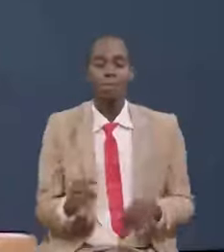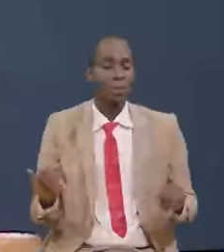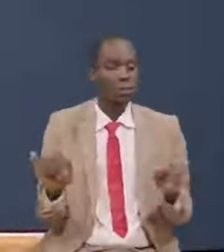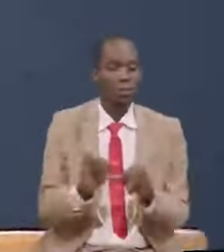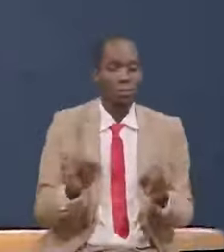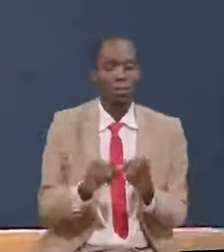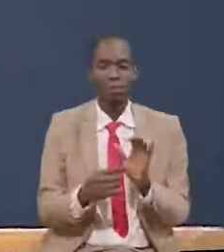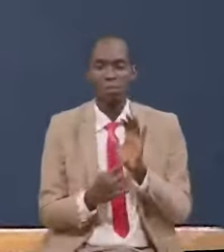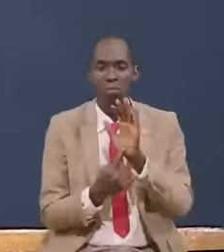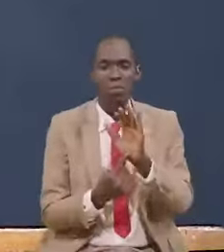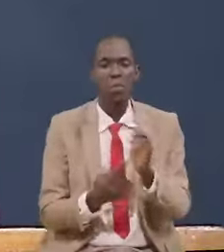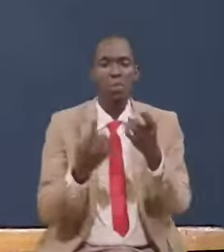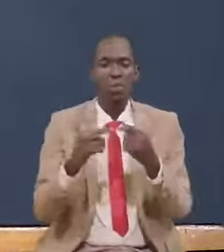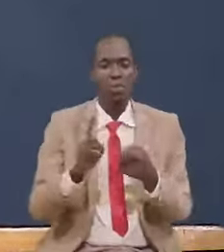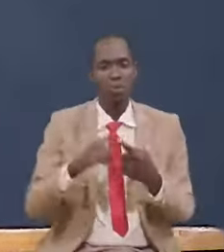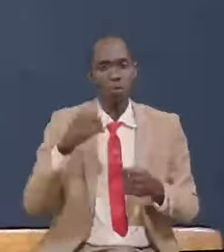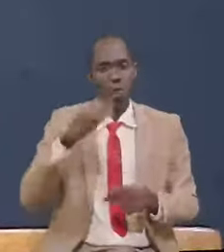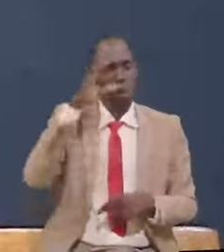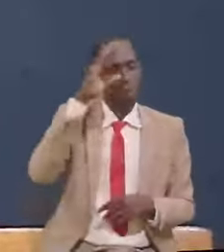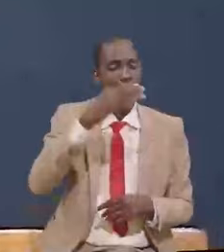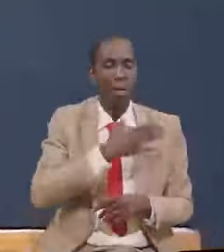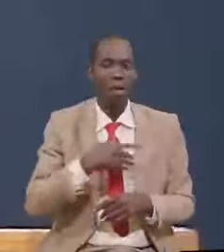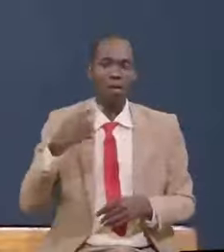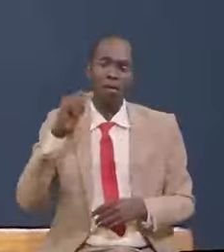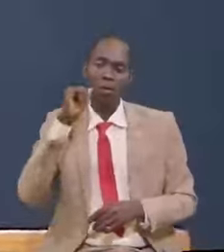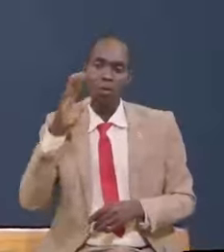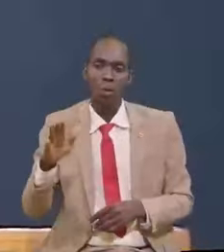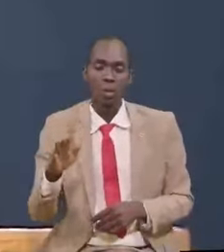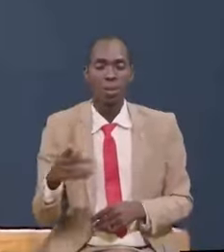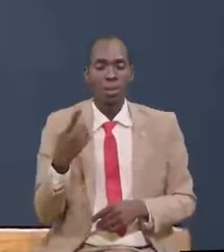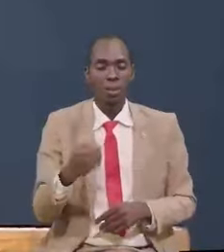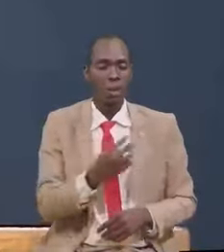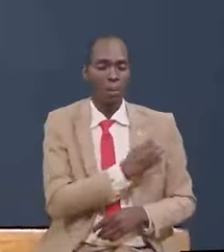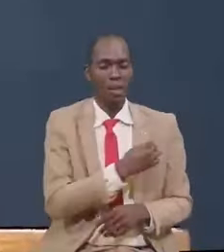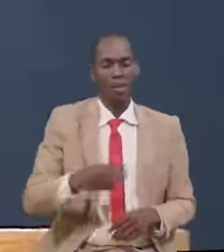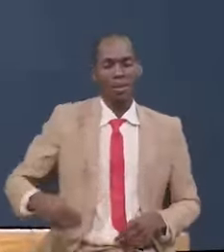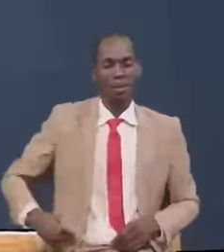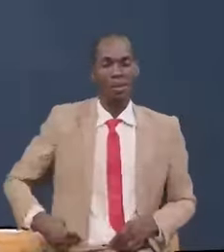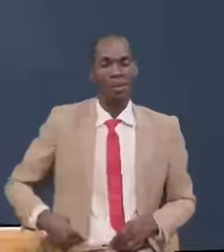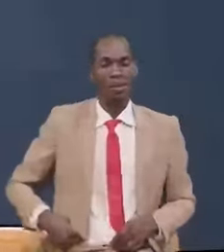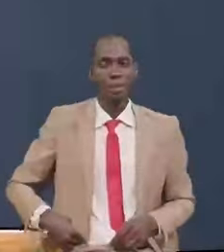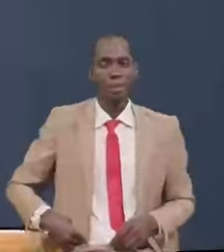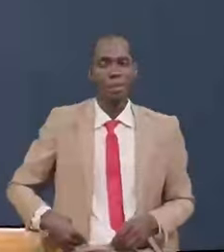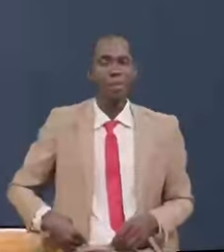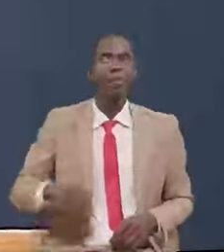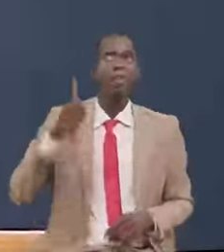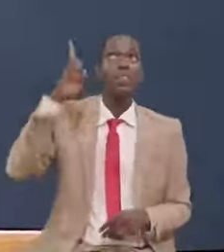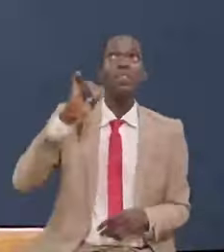La même révélation parvient à la femme et à l'homme. Le Messie. Il est le